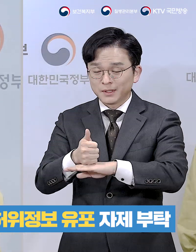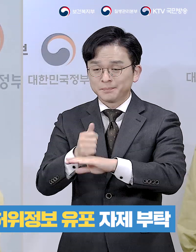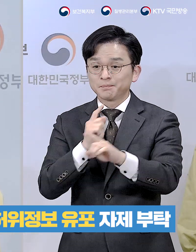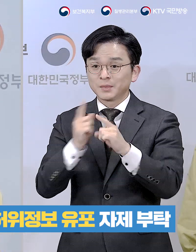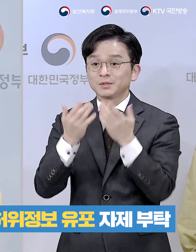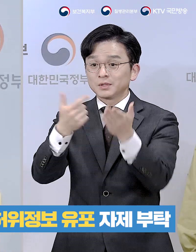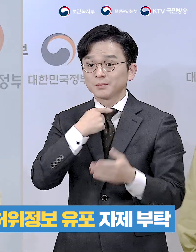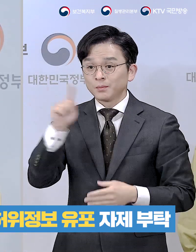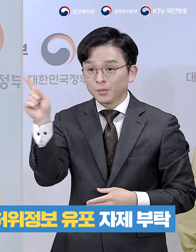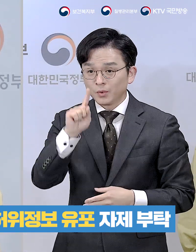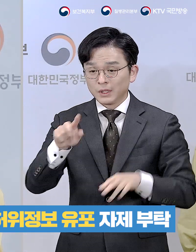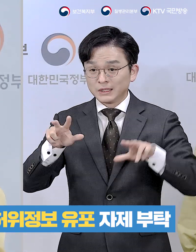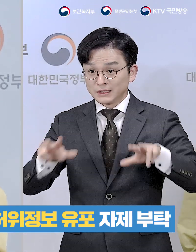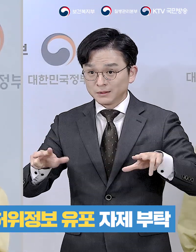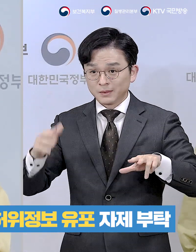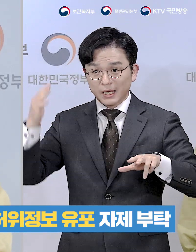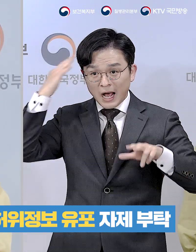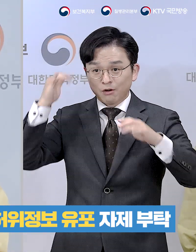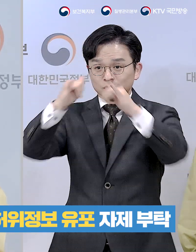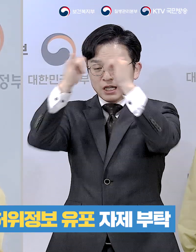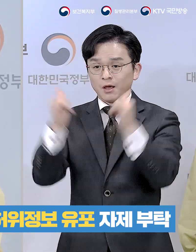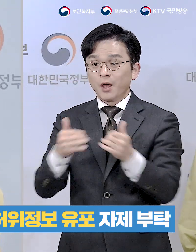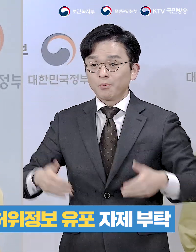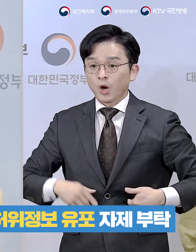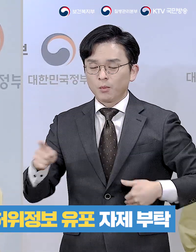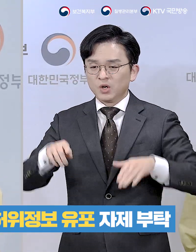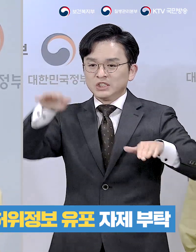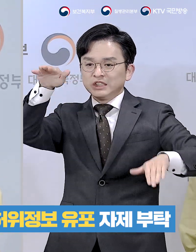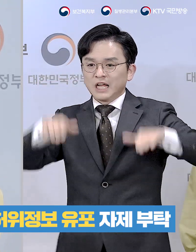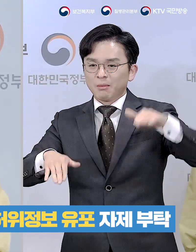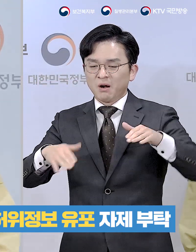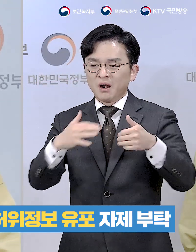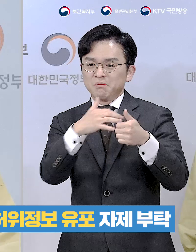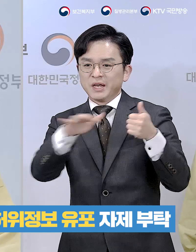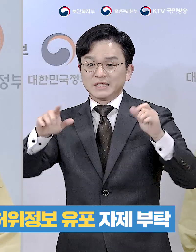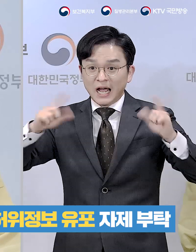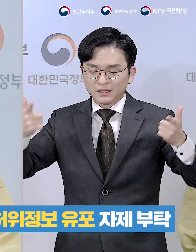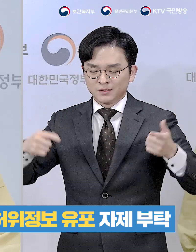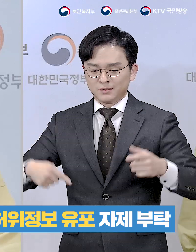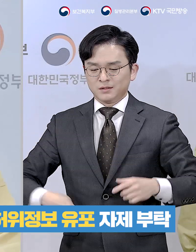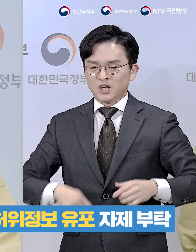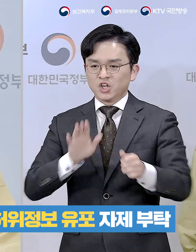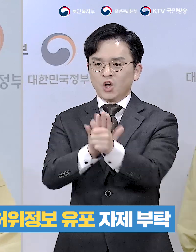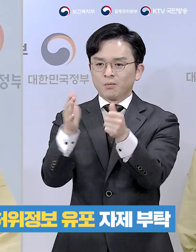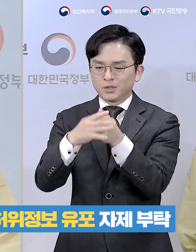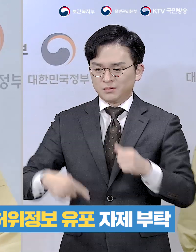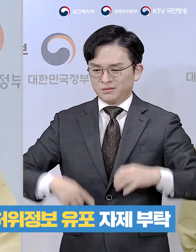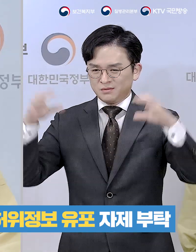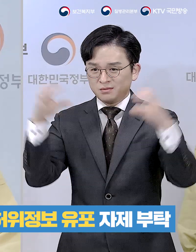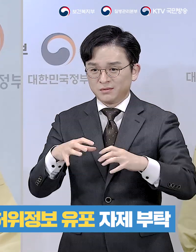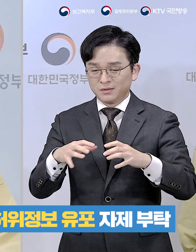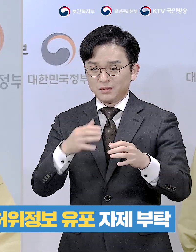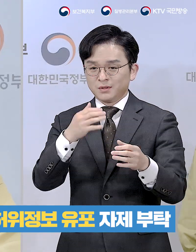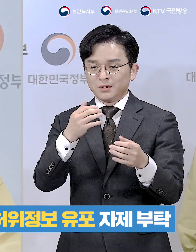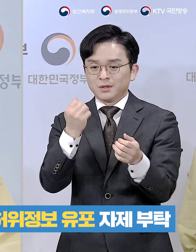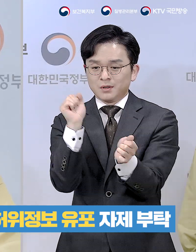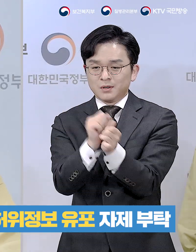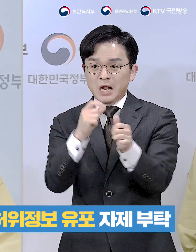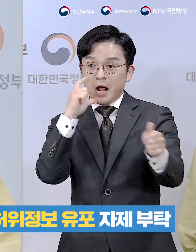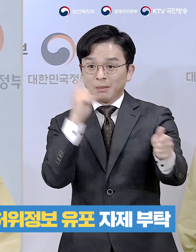마지막으로 당부드리고 싶은 것은 지금 우리에게 필요한 것은 차별과 배제가 아니라 협력과 연대라는